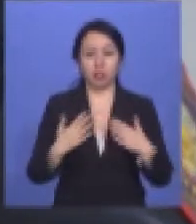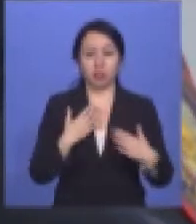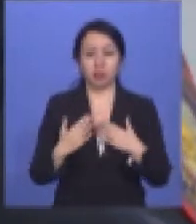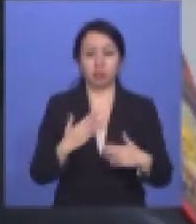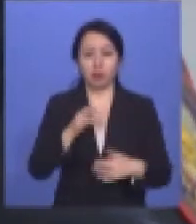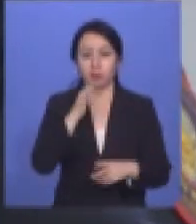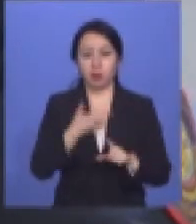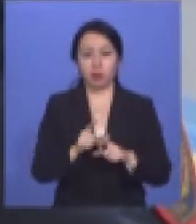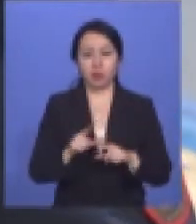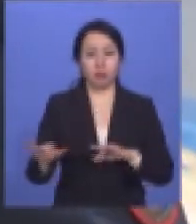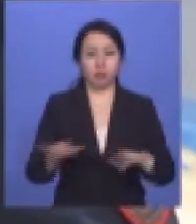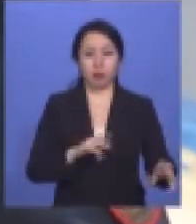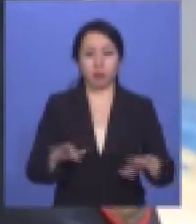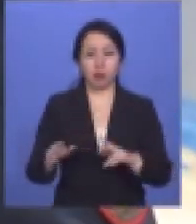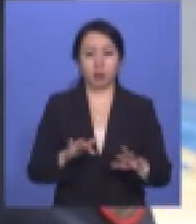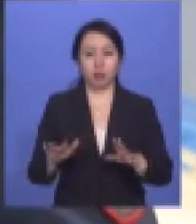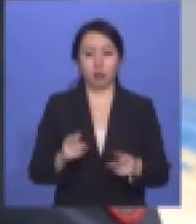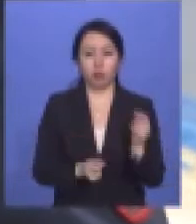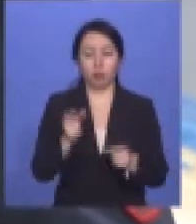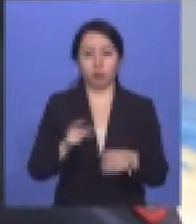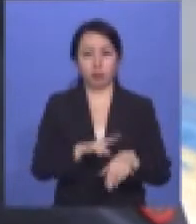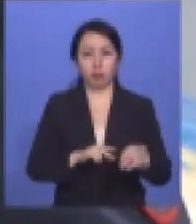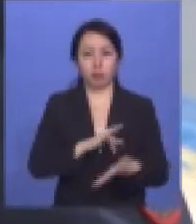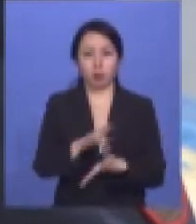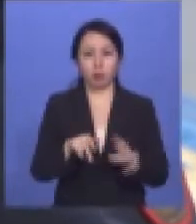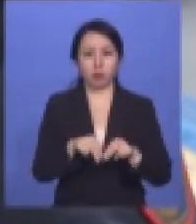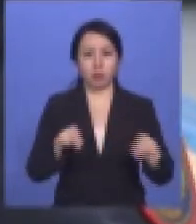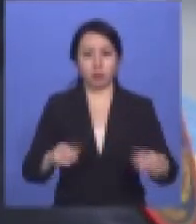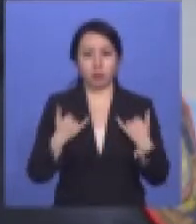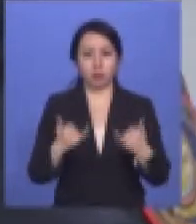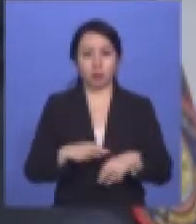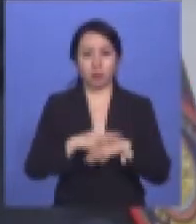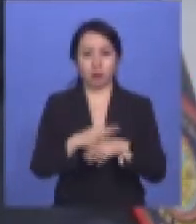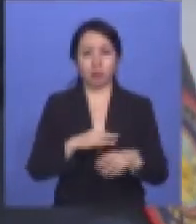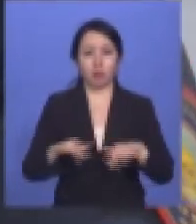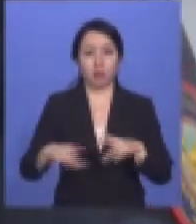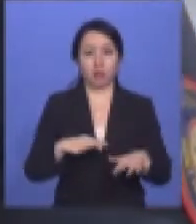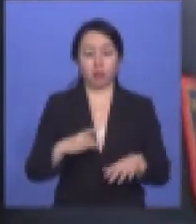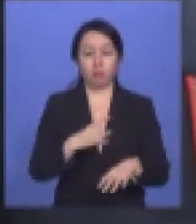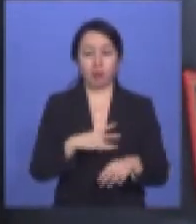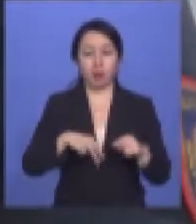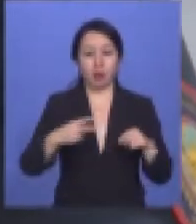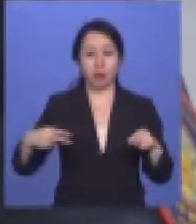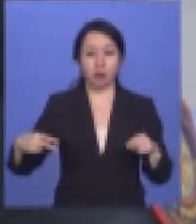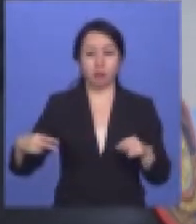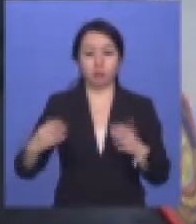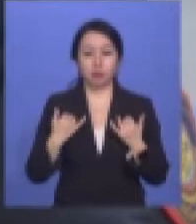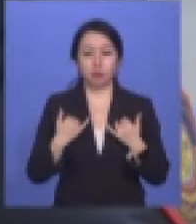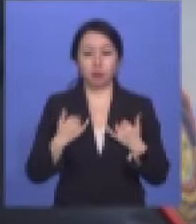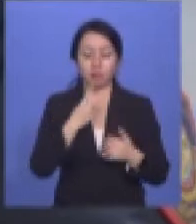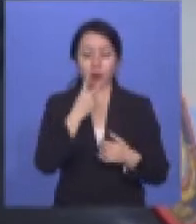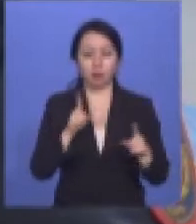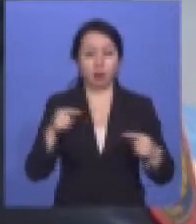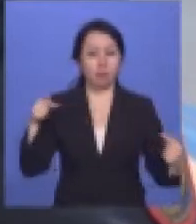В рамках данного мероприятия Управлением полиции города Петропавловска сегодня проводится акция «Белая лента»,